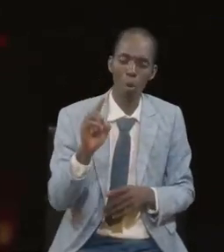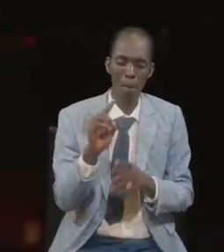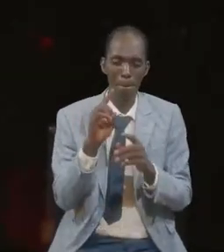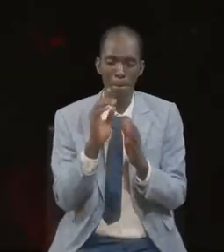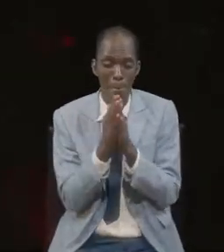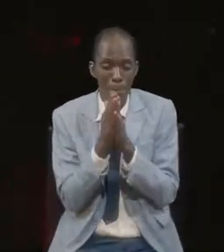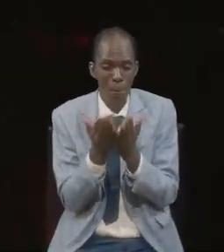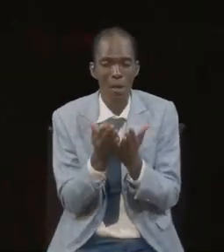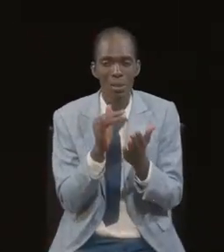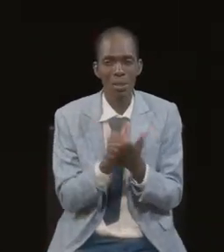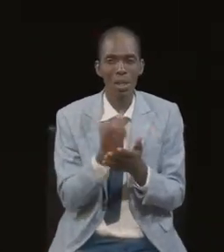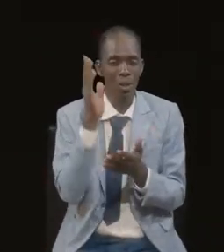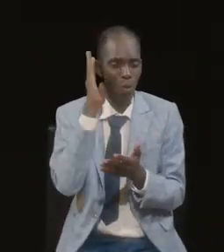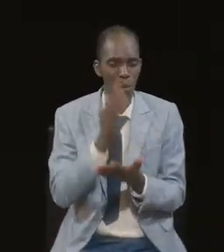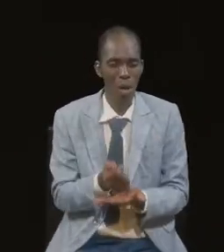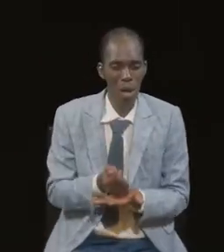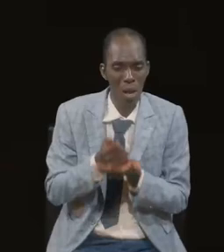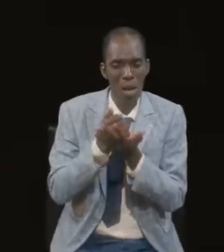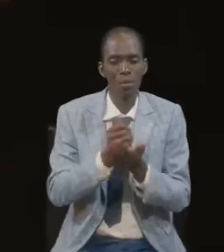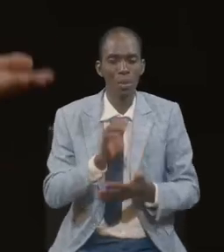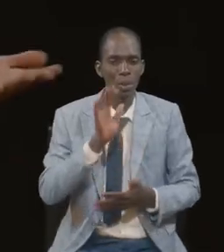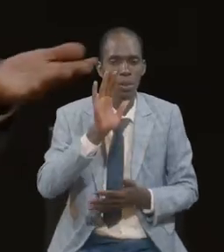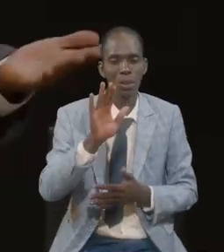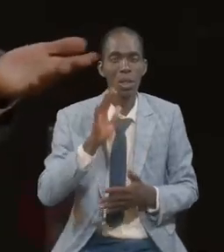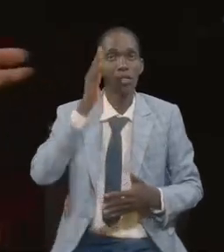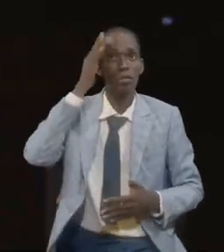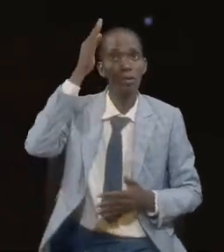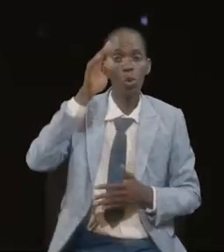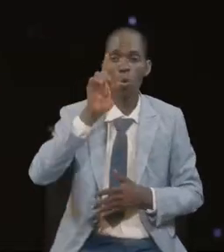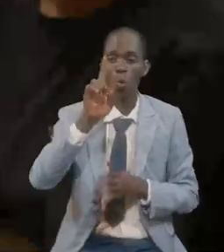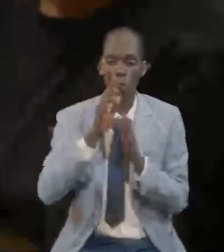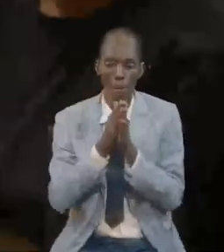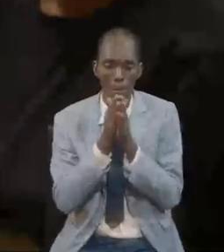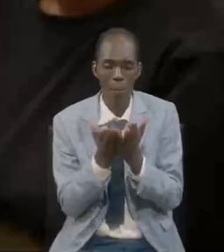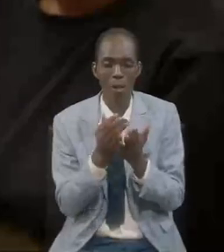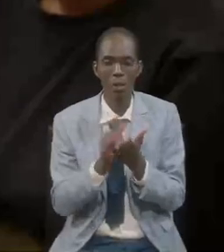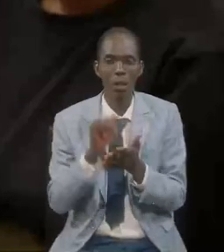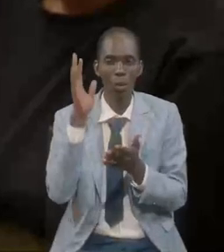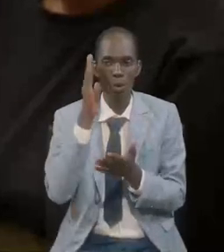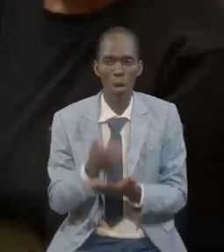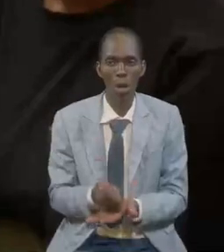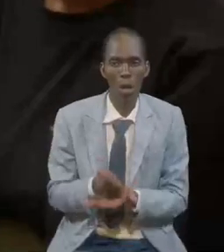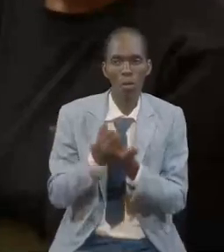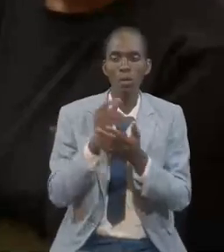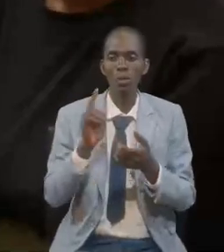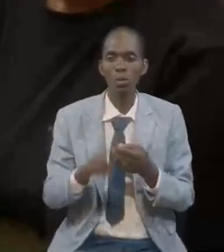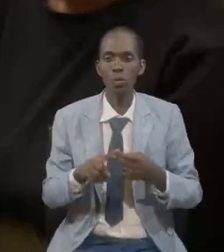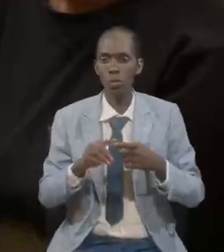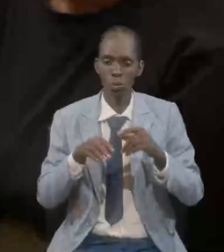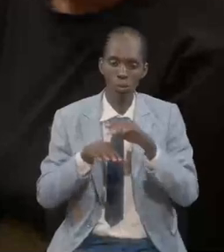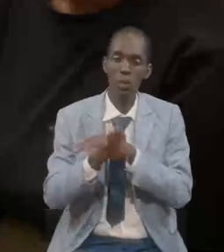va déterminer leur destin, l'unique livre qui va frayer la voie pour eux à l'éternité.